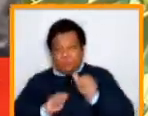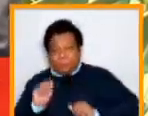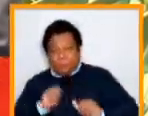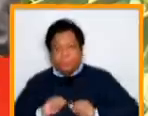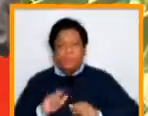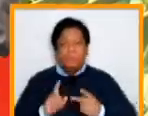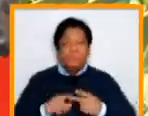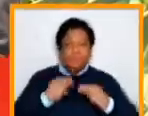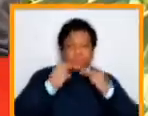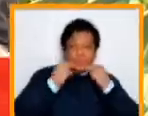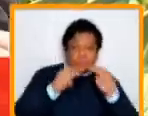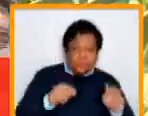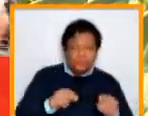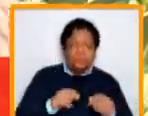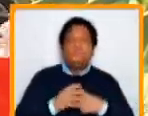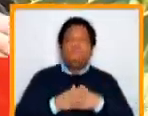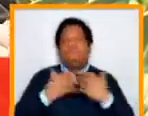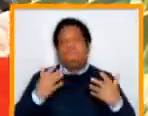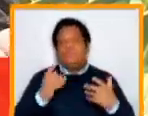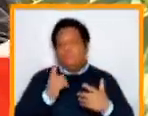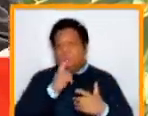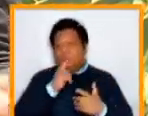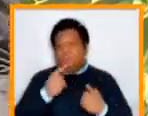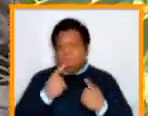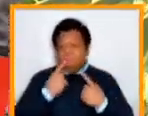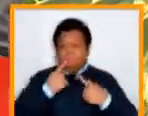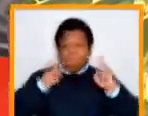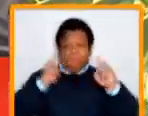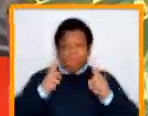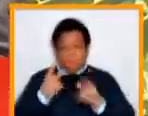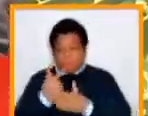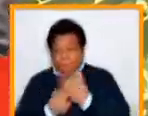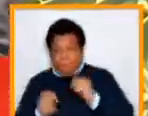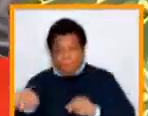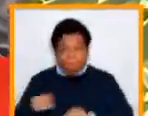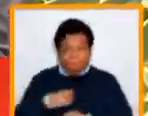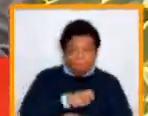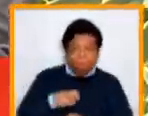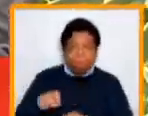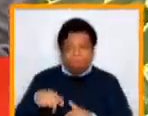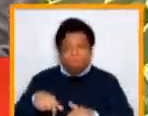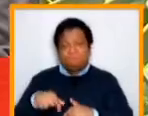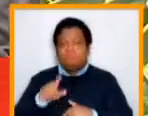affairs. So to be able to straddle both worlds, isang malaking